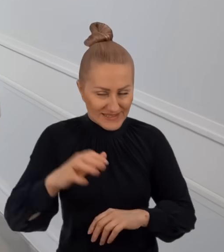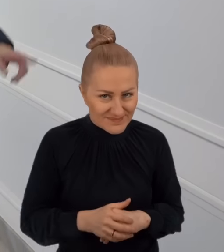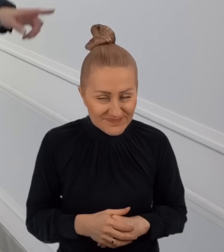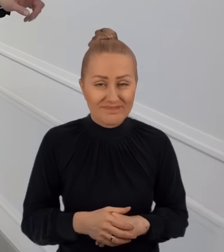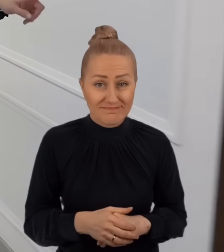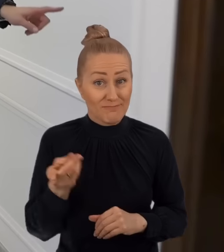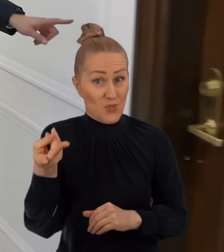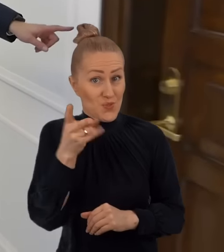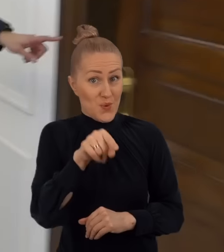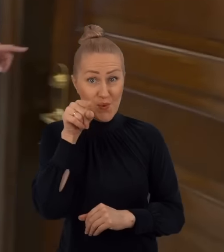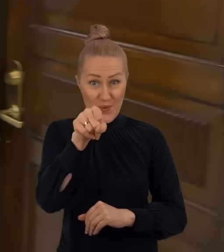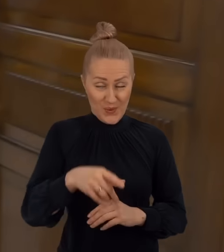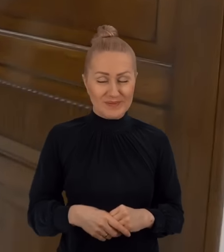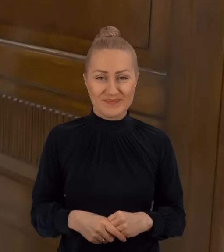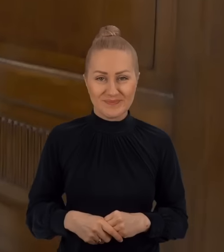A tu,